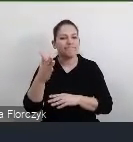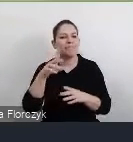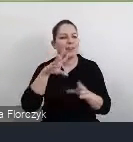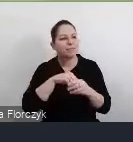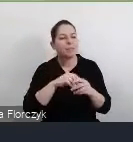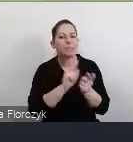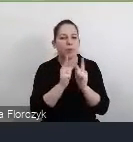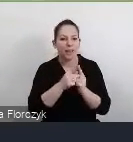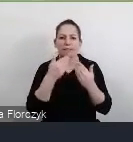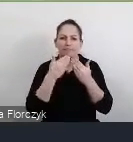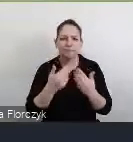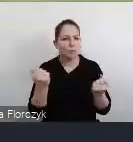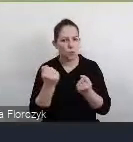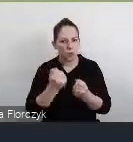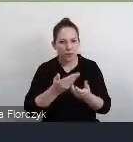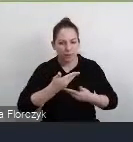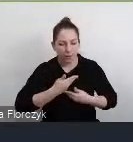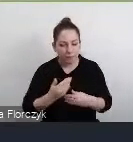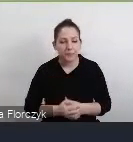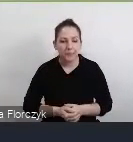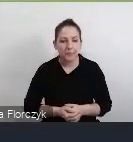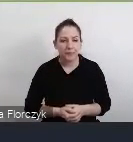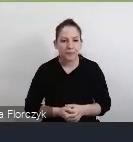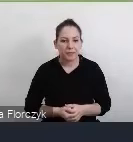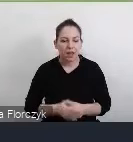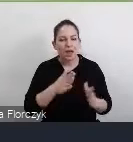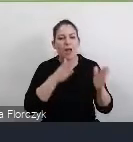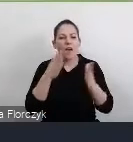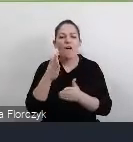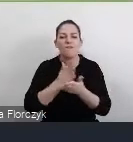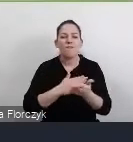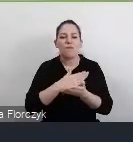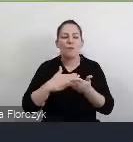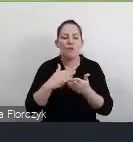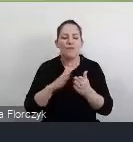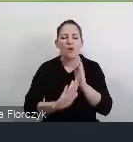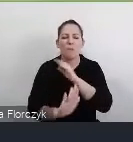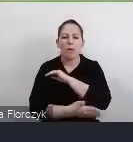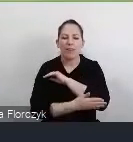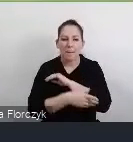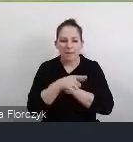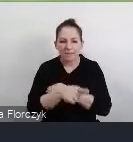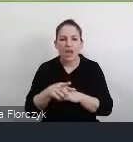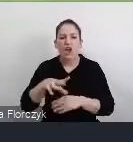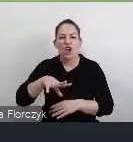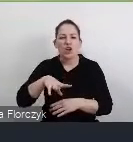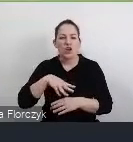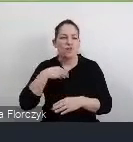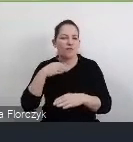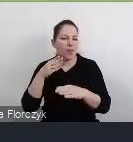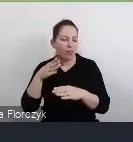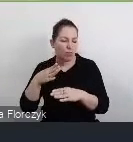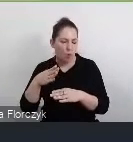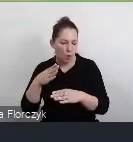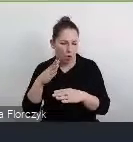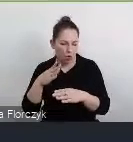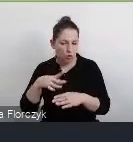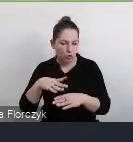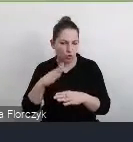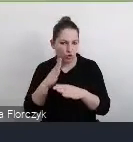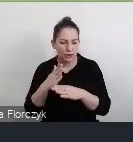może przejdźmy z województwa podkarpackiego do świętokrzyskiego, a punkt